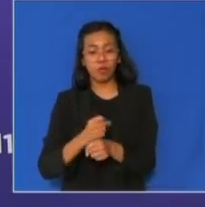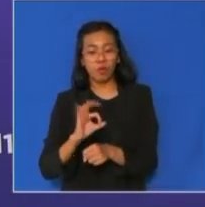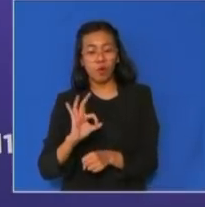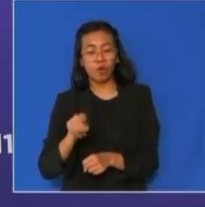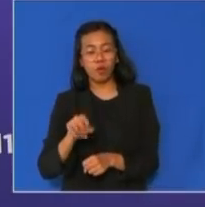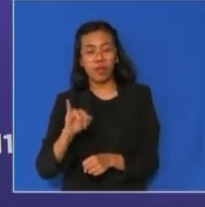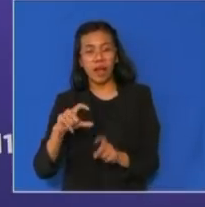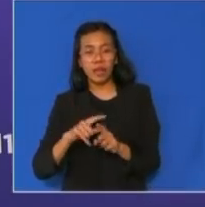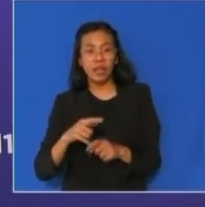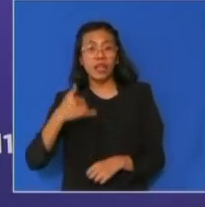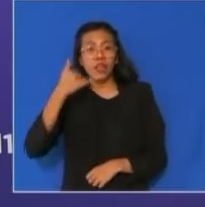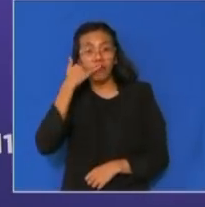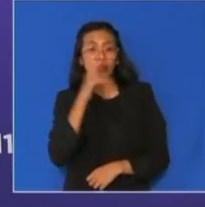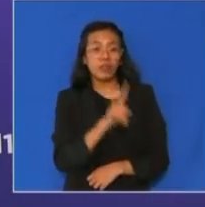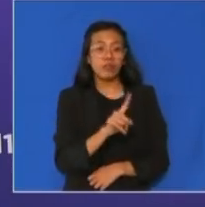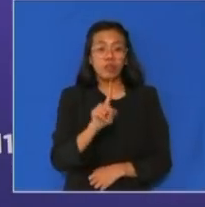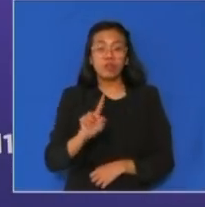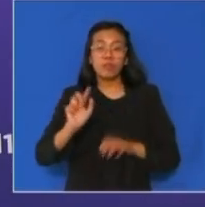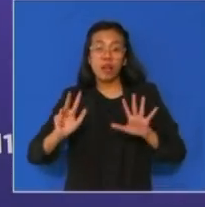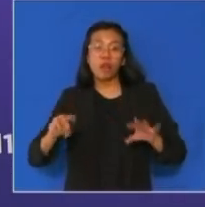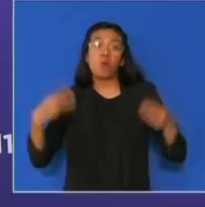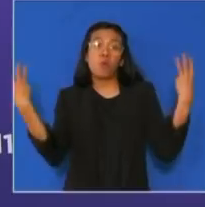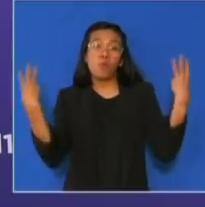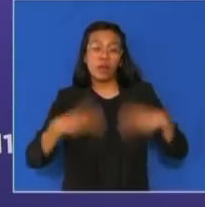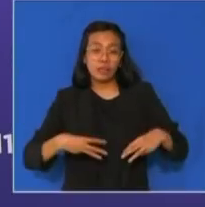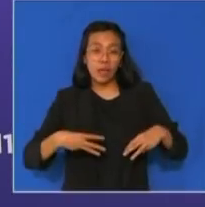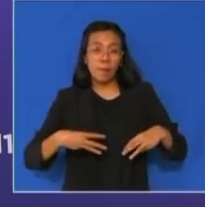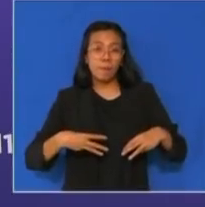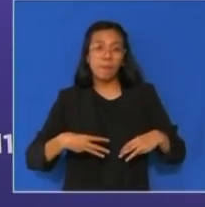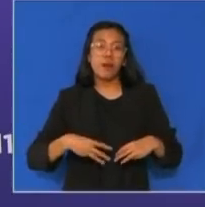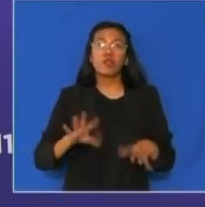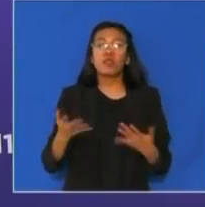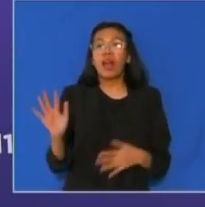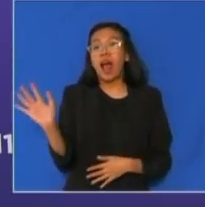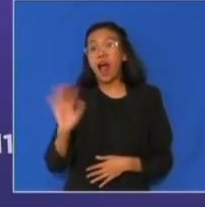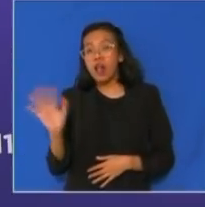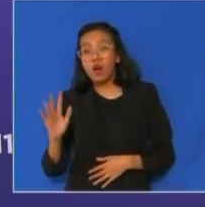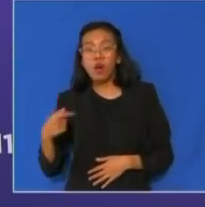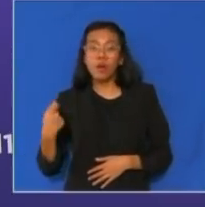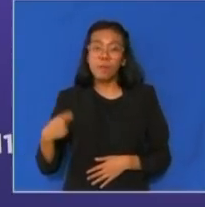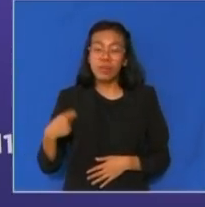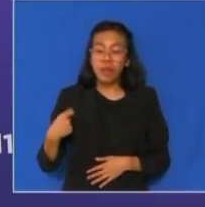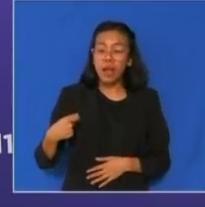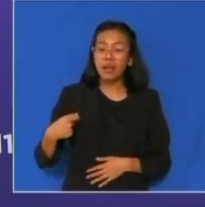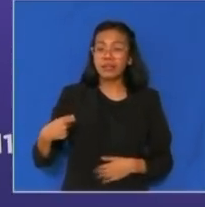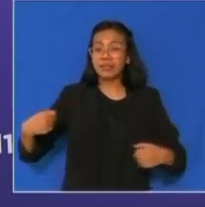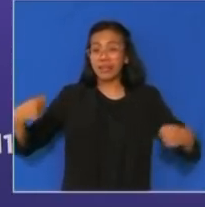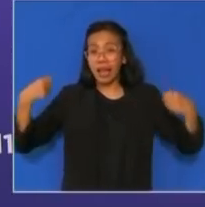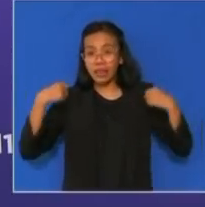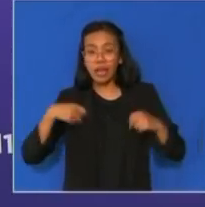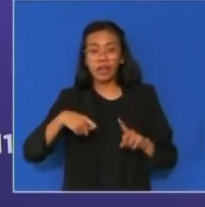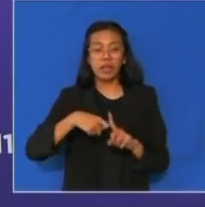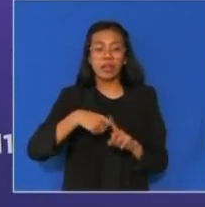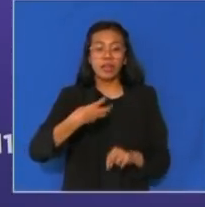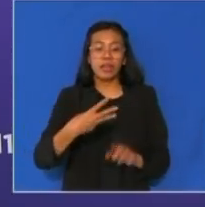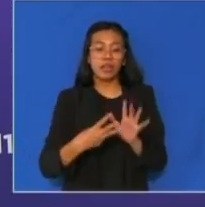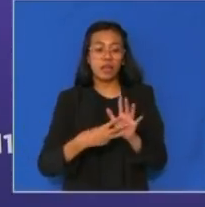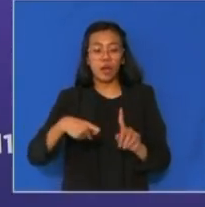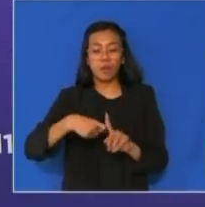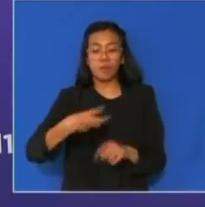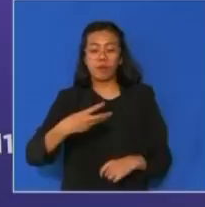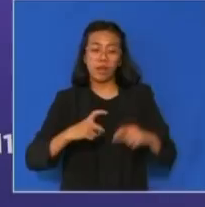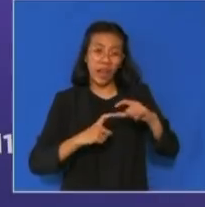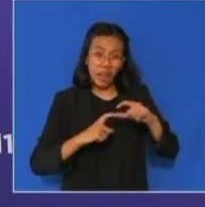hotline 119, WhatsApp COVID, ada di Halo Kemkes, ada di berbagai media sosial,